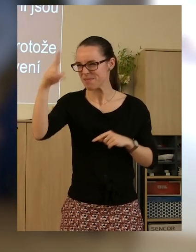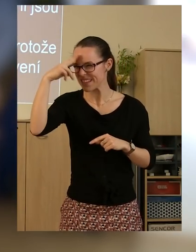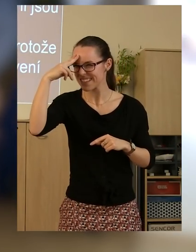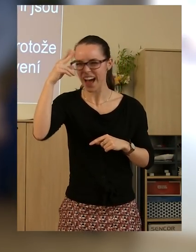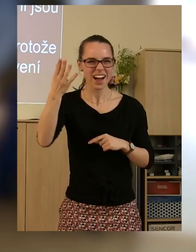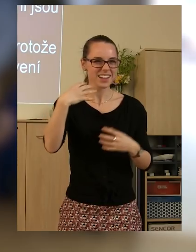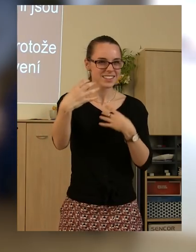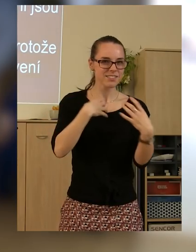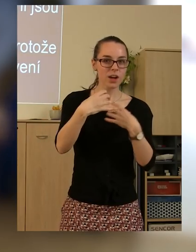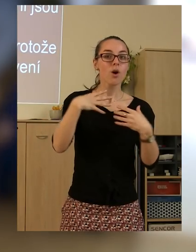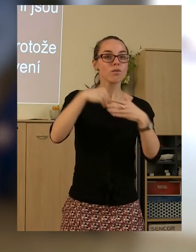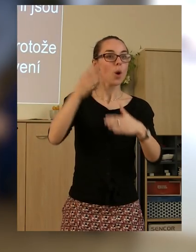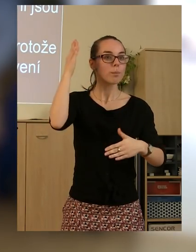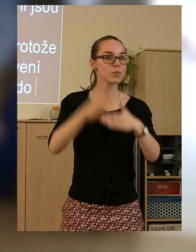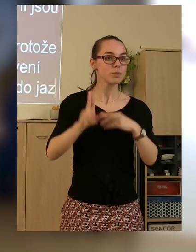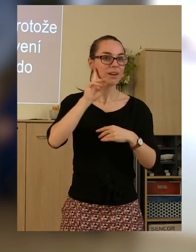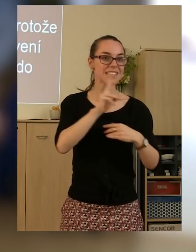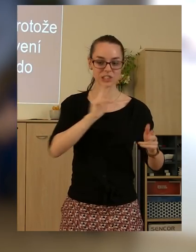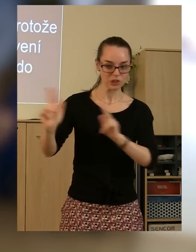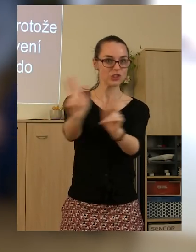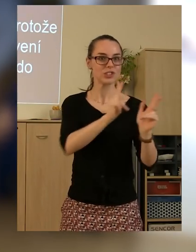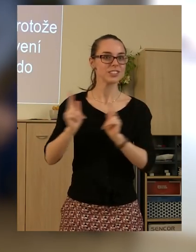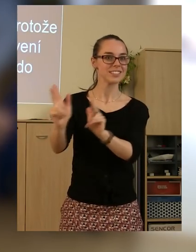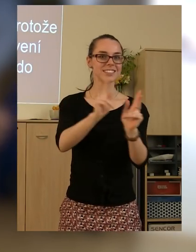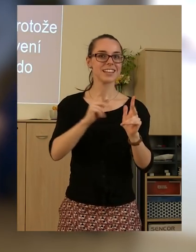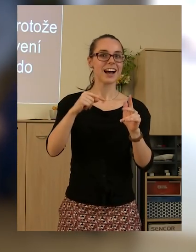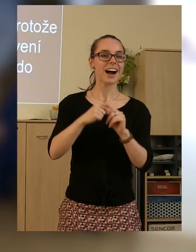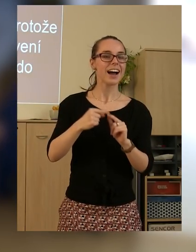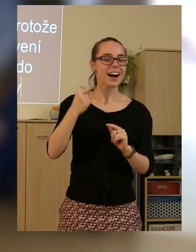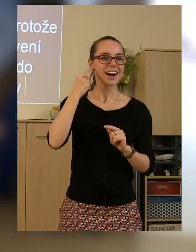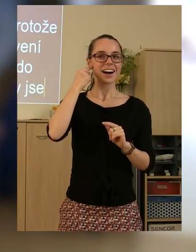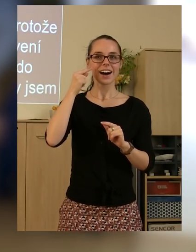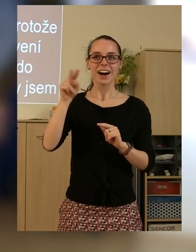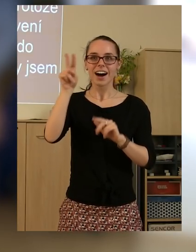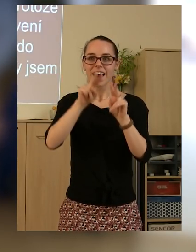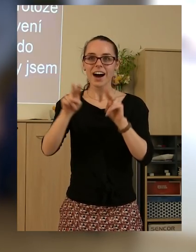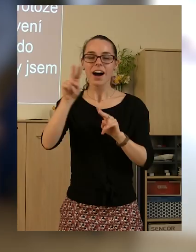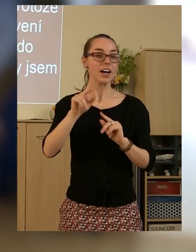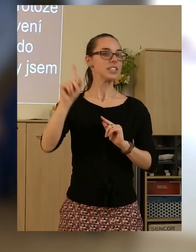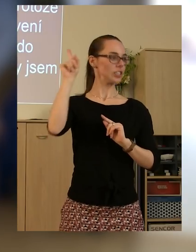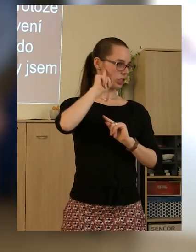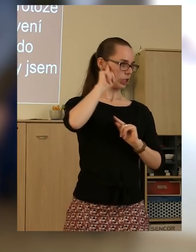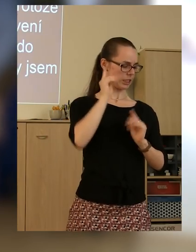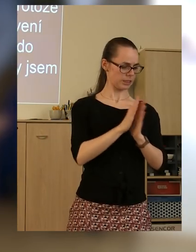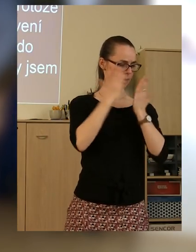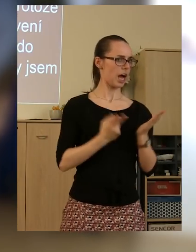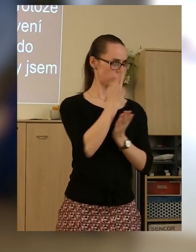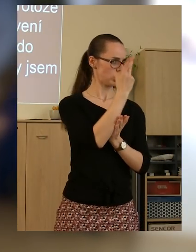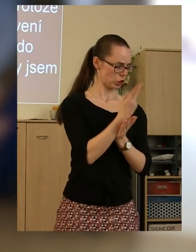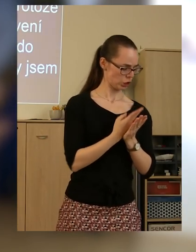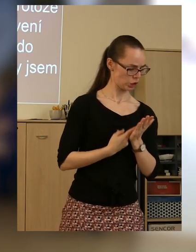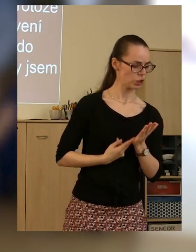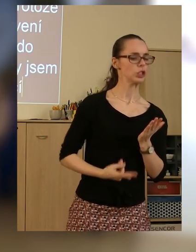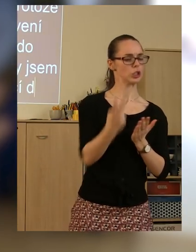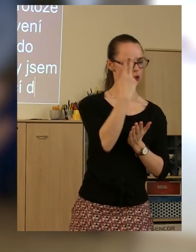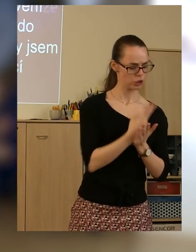jazyka neslyšící. A vždycky si říkal, slyším, jak ten jako mluvící, slyšící, dlouho mluví